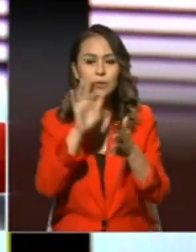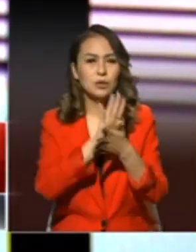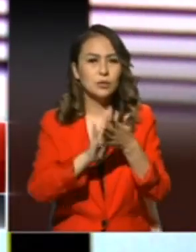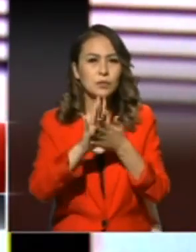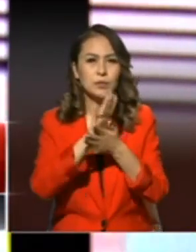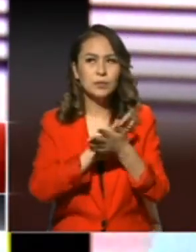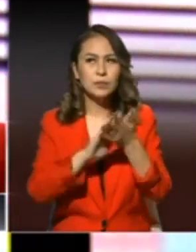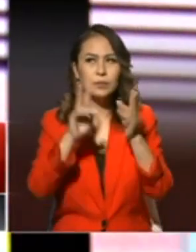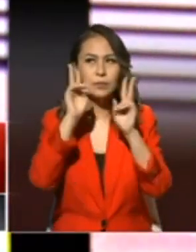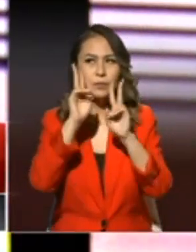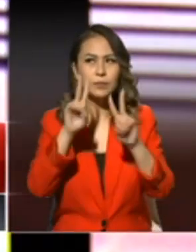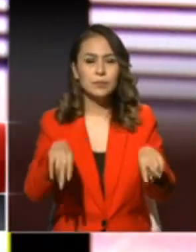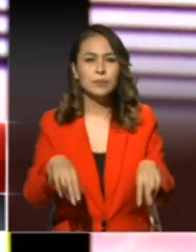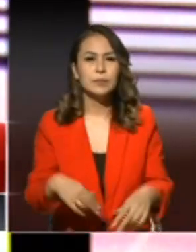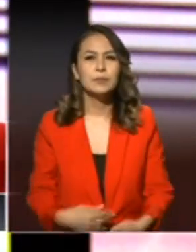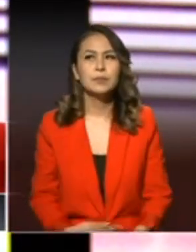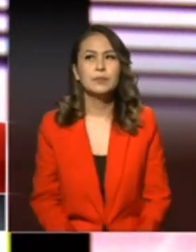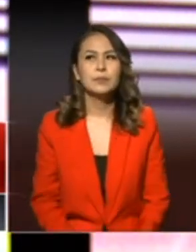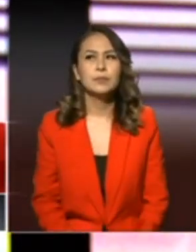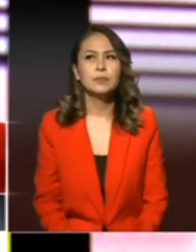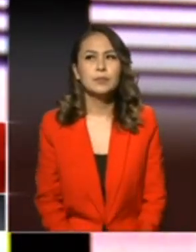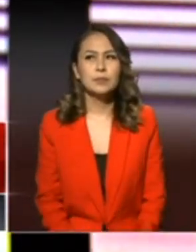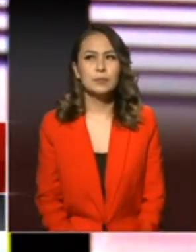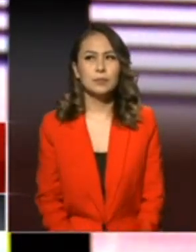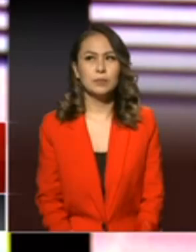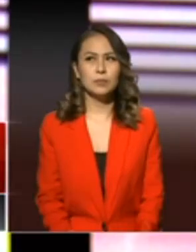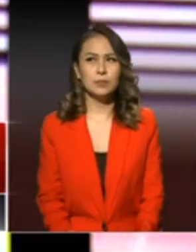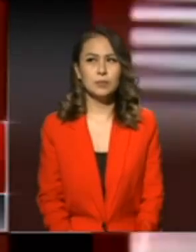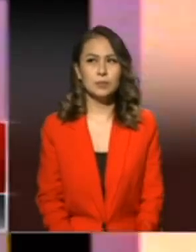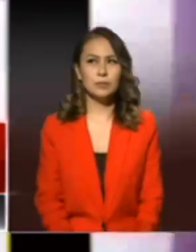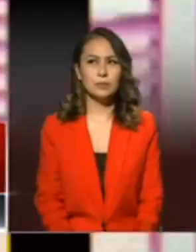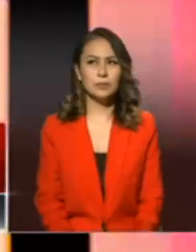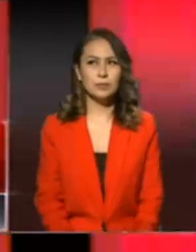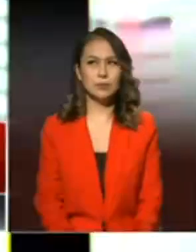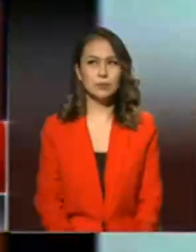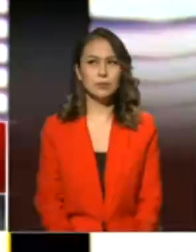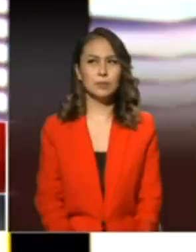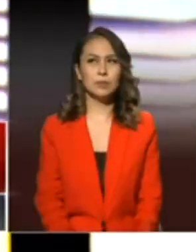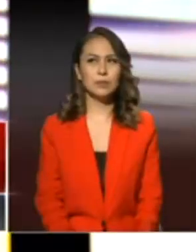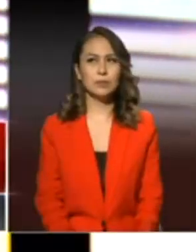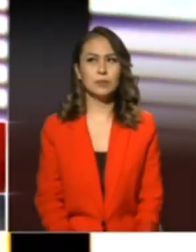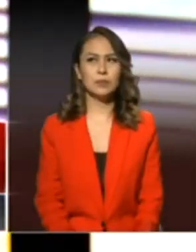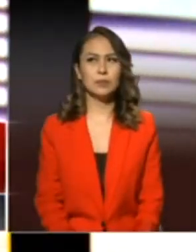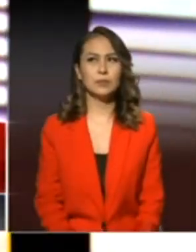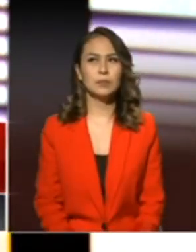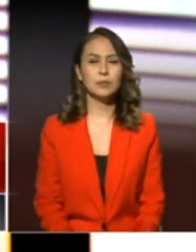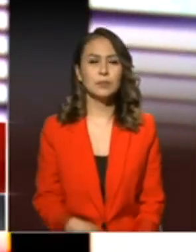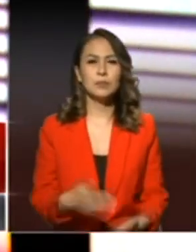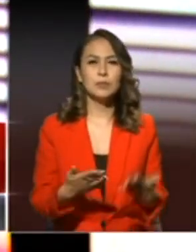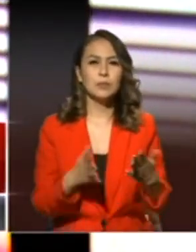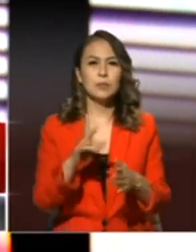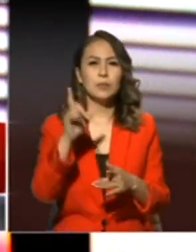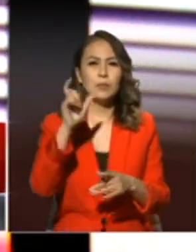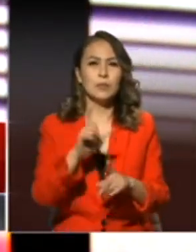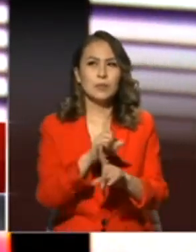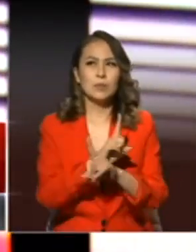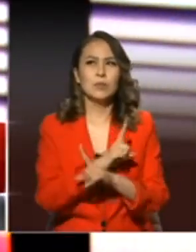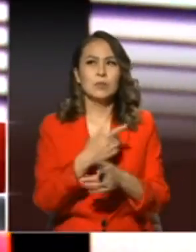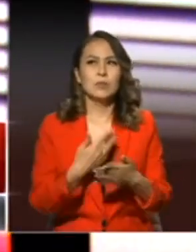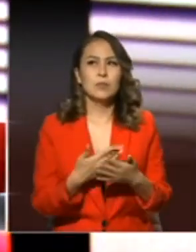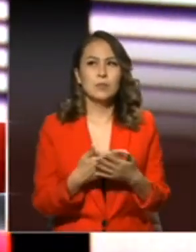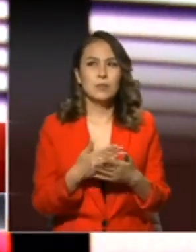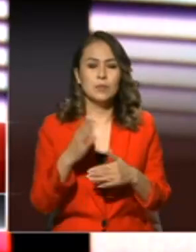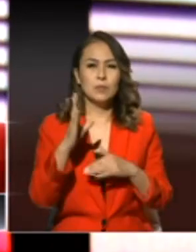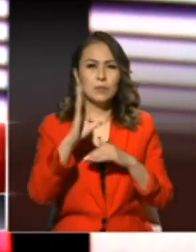білмейді. Оларға іштеме бермеген. Көз тірі адам ғой сонда? Тірі адамның мәйіттік. Менен мәйіттік донорды алдыңыз ғой сіз? Иә. Маған мысалы кешкі